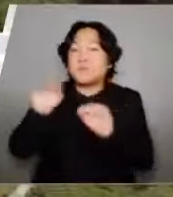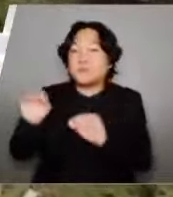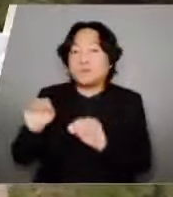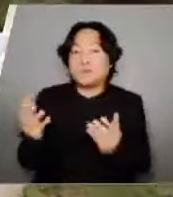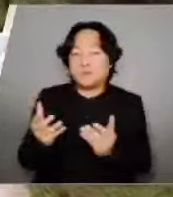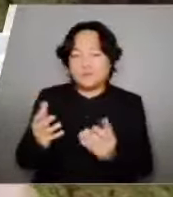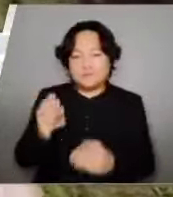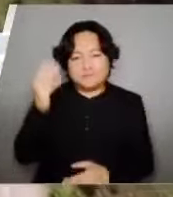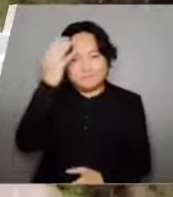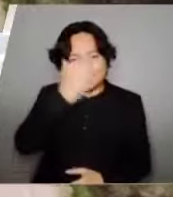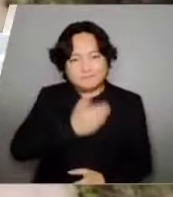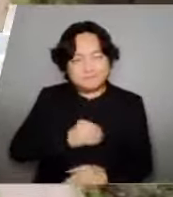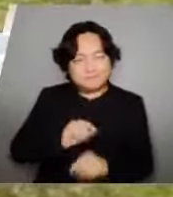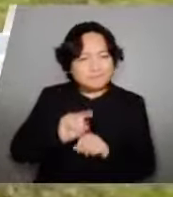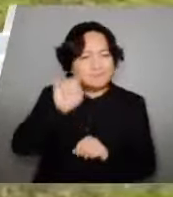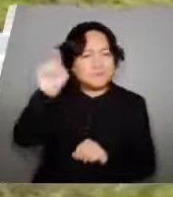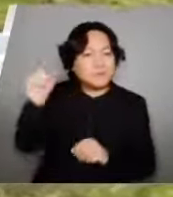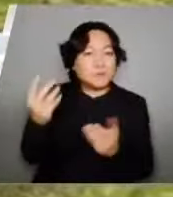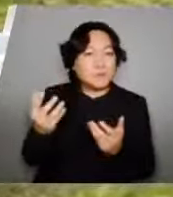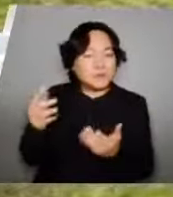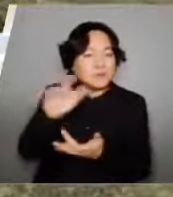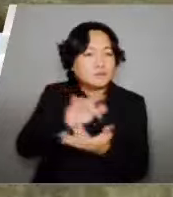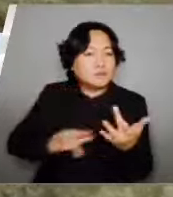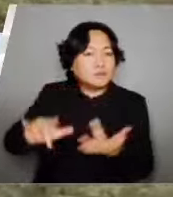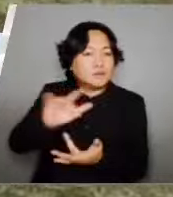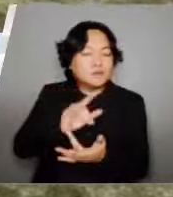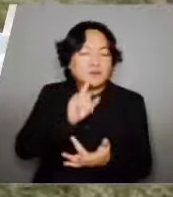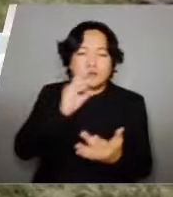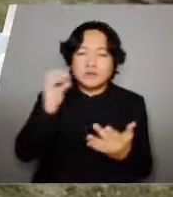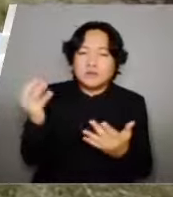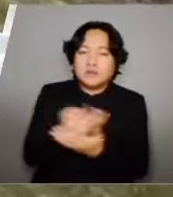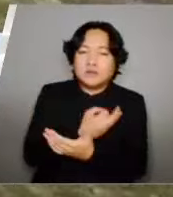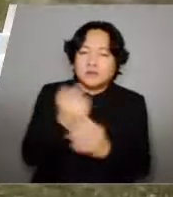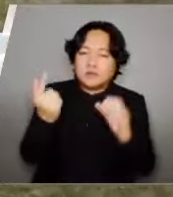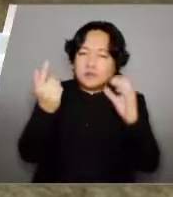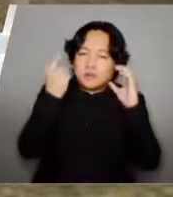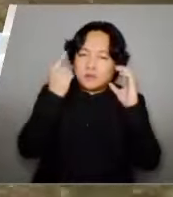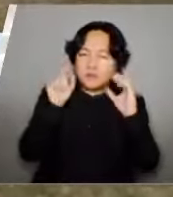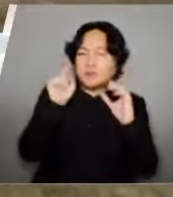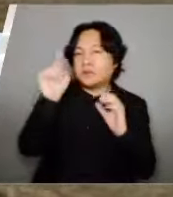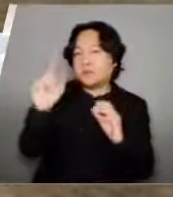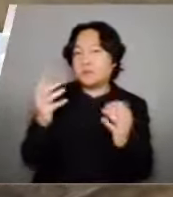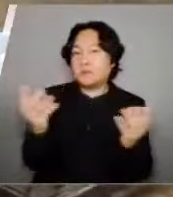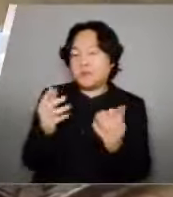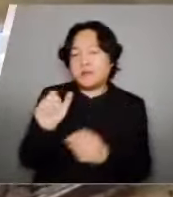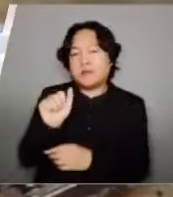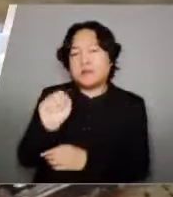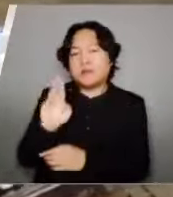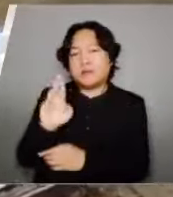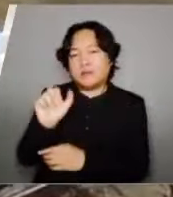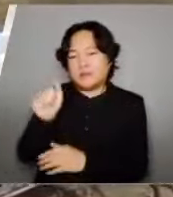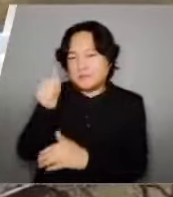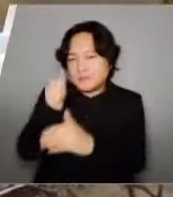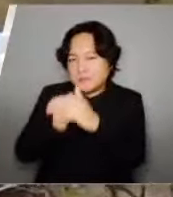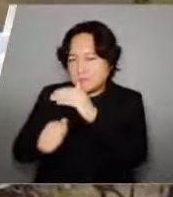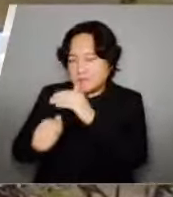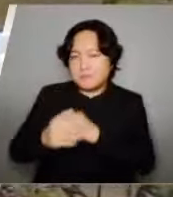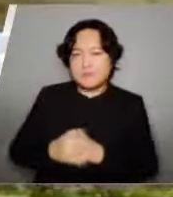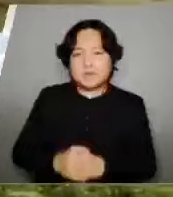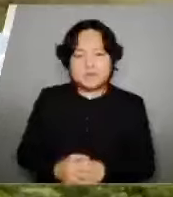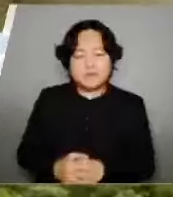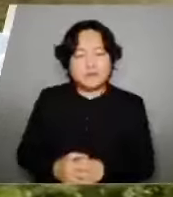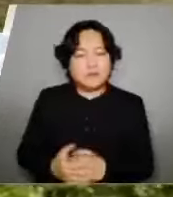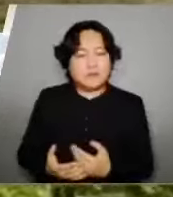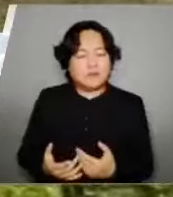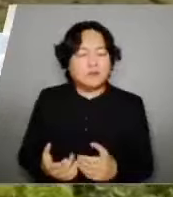Bakit hindi mamasyal at magpahinga sa refreshing na pasyalan tulad sa Villa Viciosa Abra? Mag-relax sa sikat na palayan view